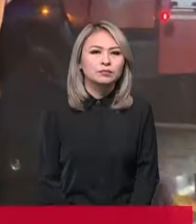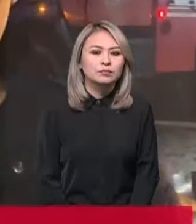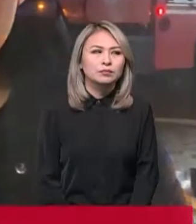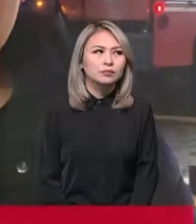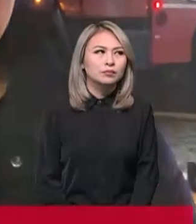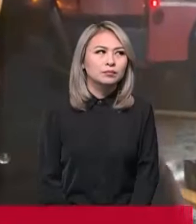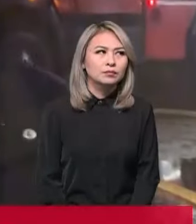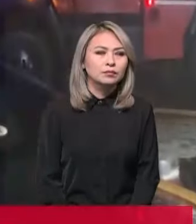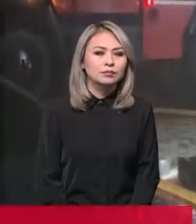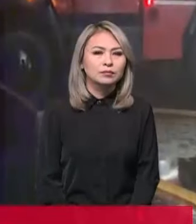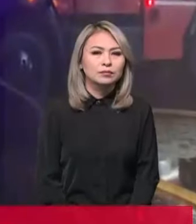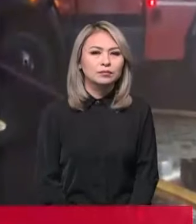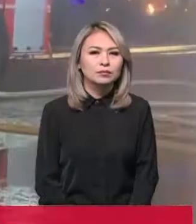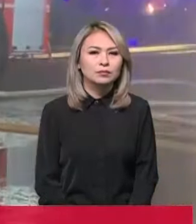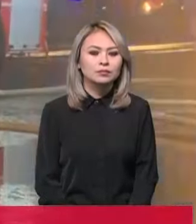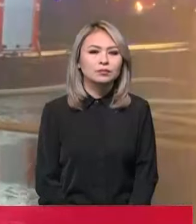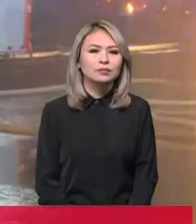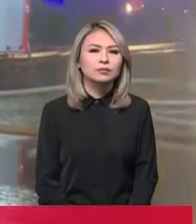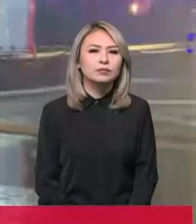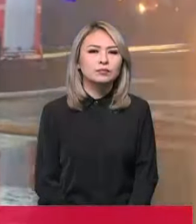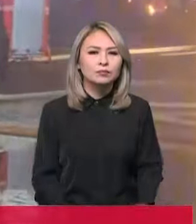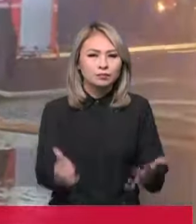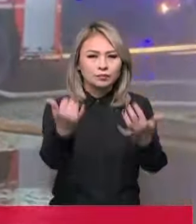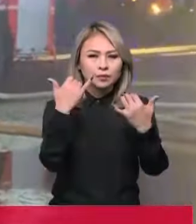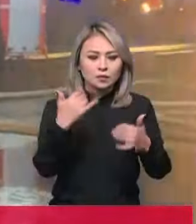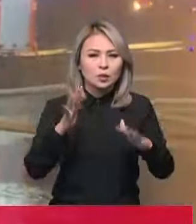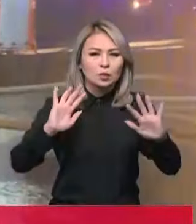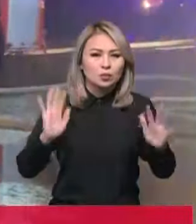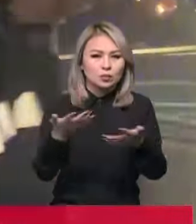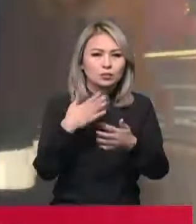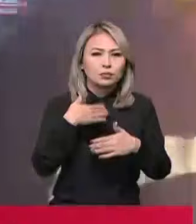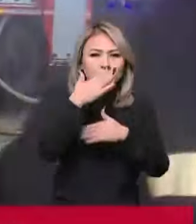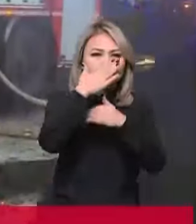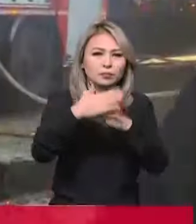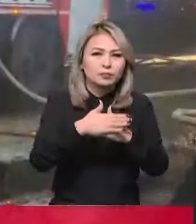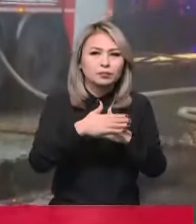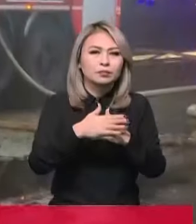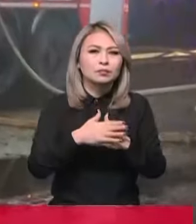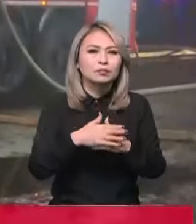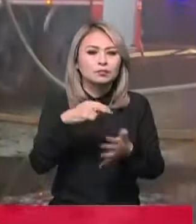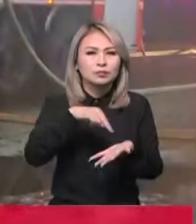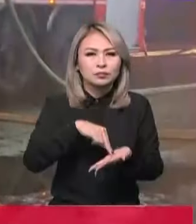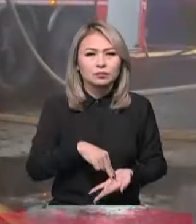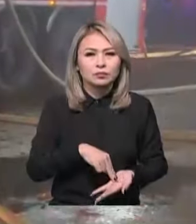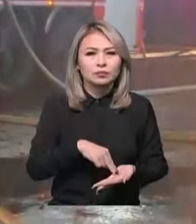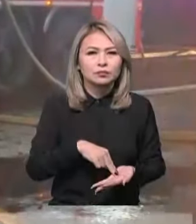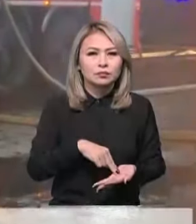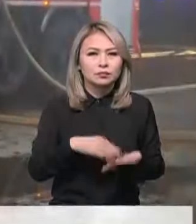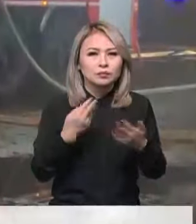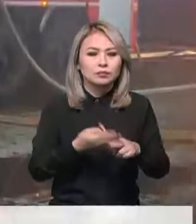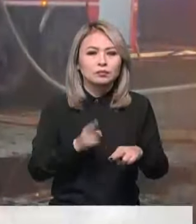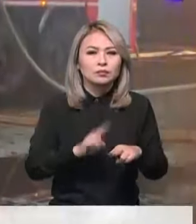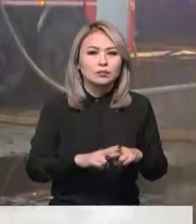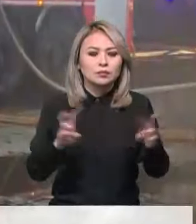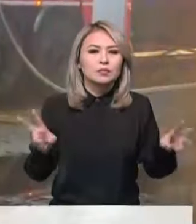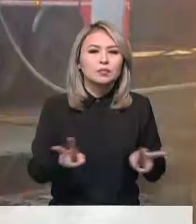Тағда кеш жарық жанар, біз қазірме оқиға орнына жақынырақ келдік. Енді бұл жерде